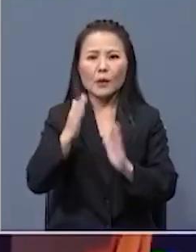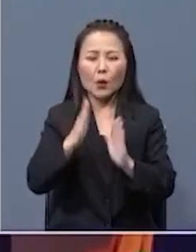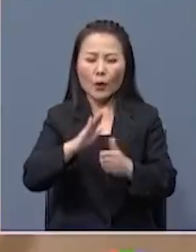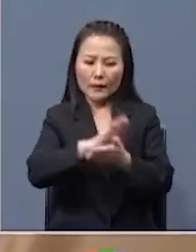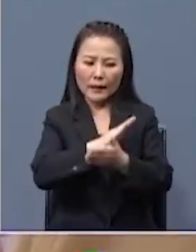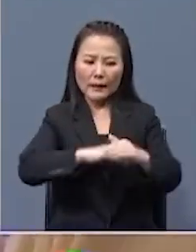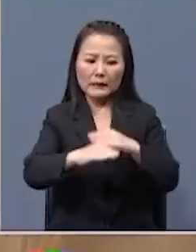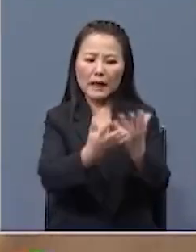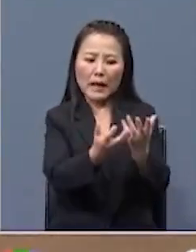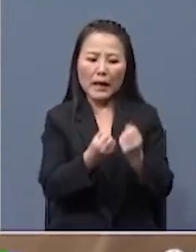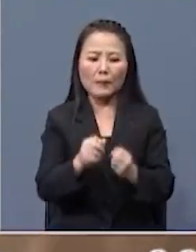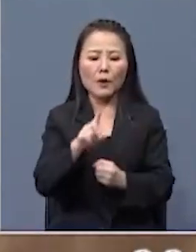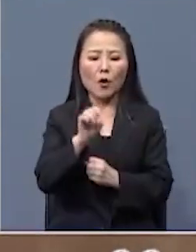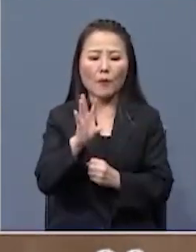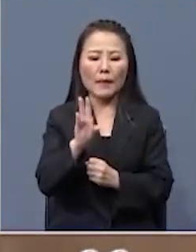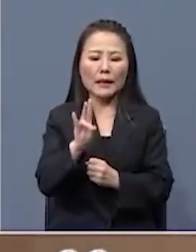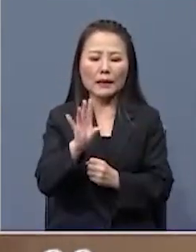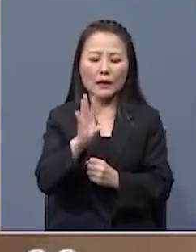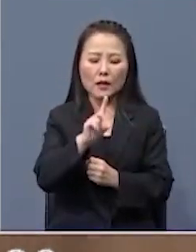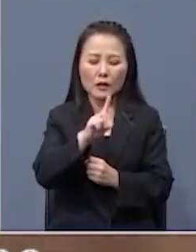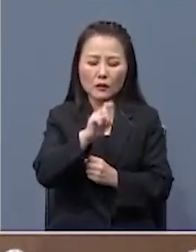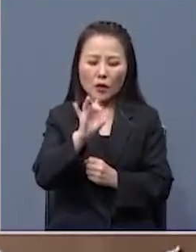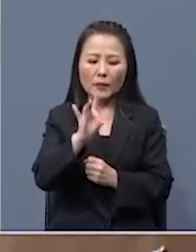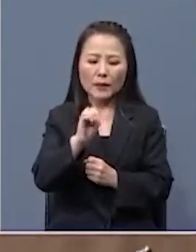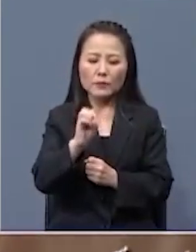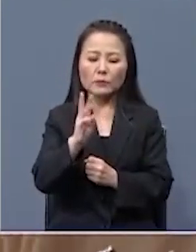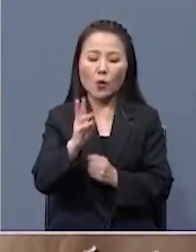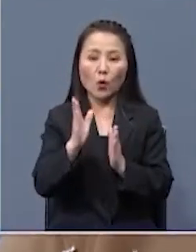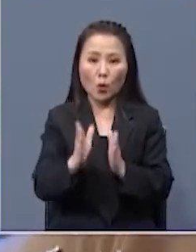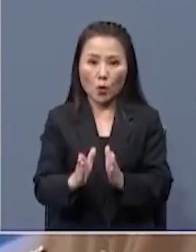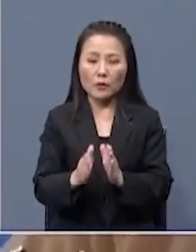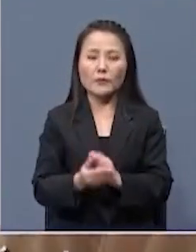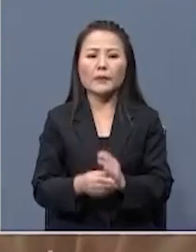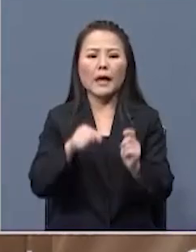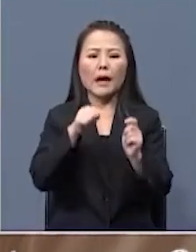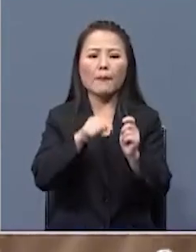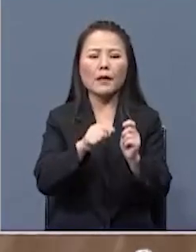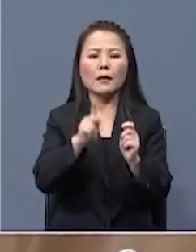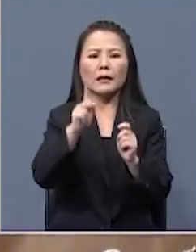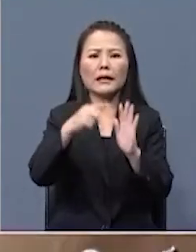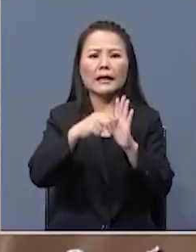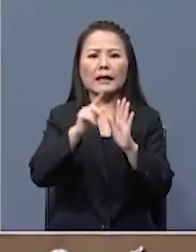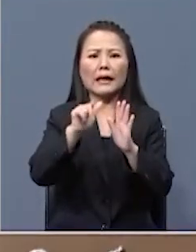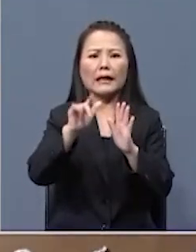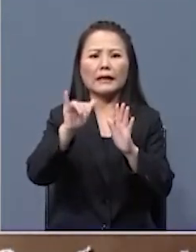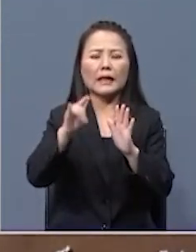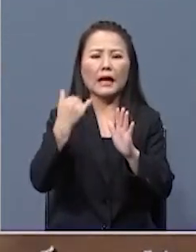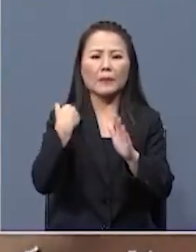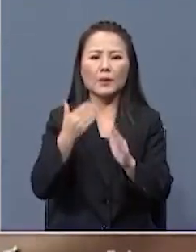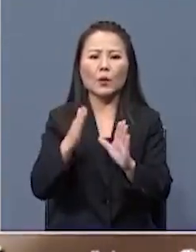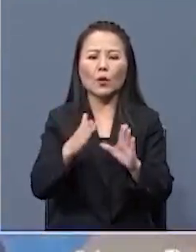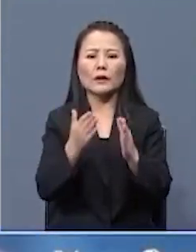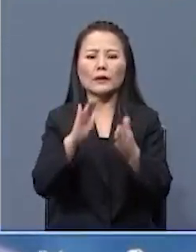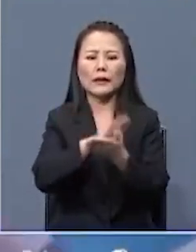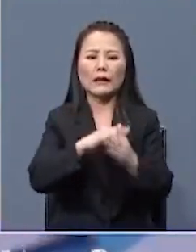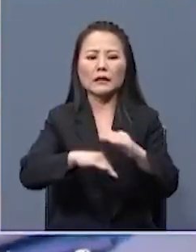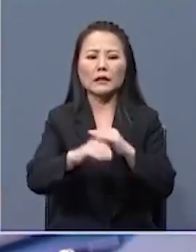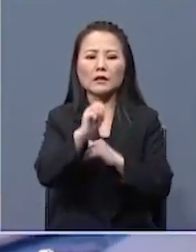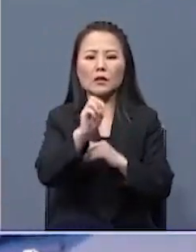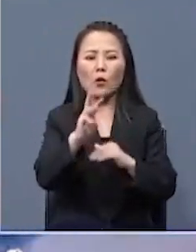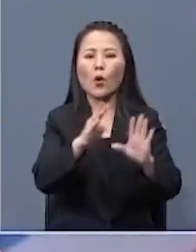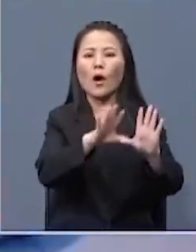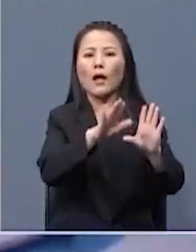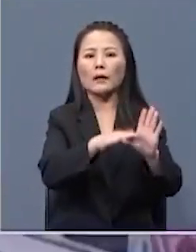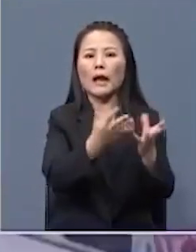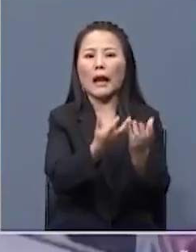สารเนี่ย186คนจากทั้งหมด25อำเภอนะครับมีอำเภอกัลยาณิวัฒนาที่ไม่มีคนไปรับเอกสารส